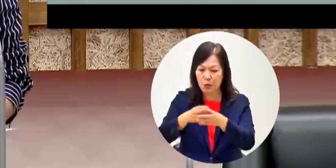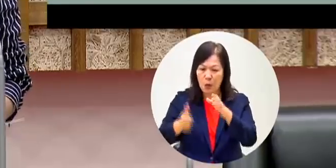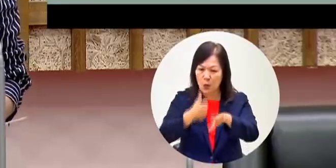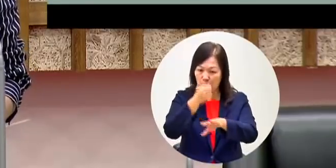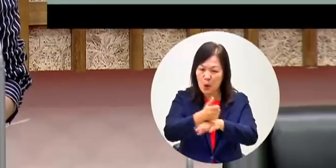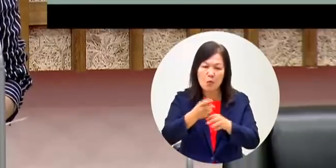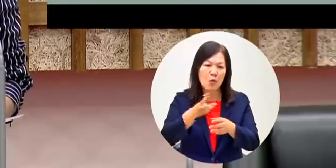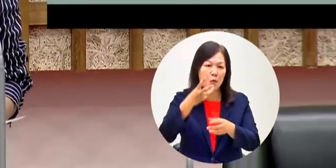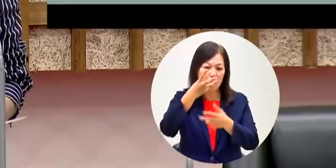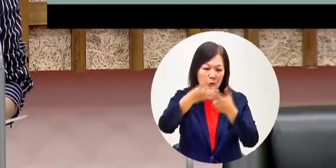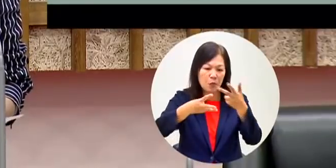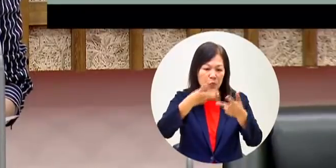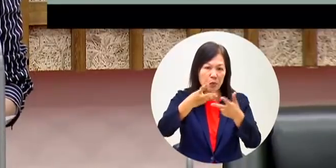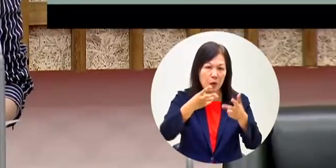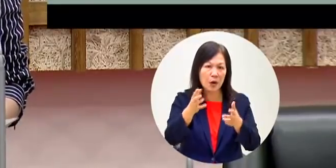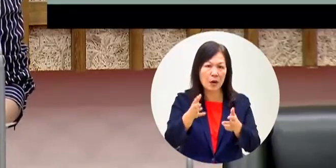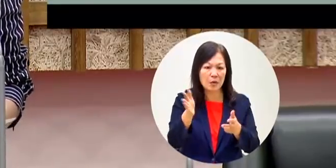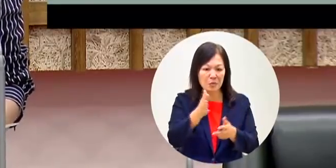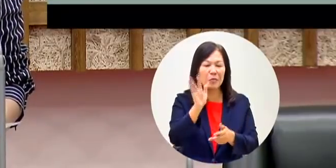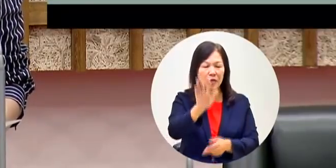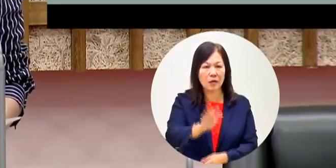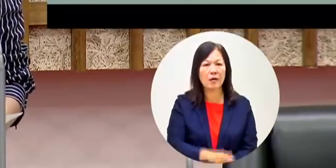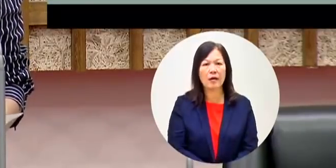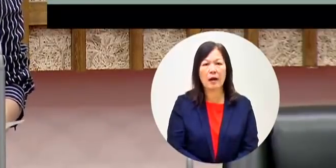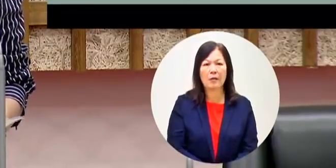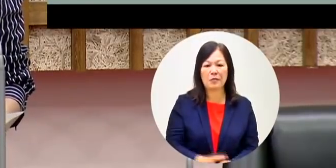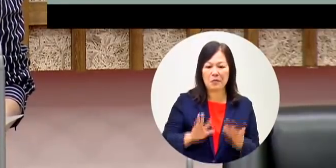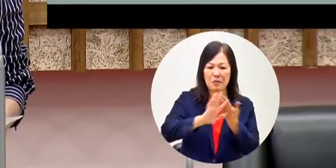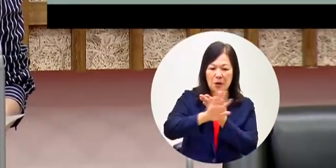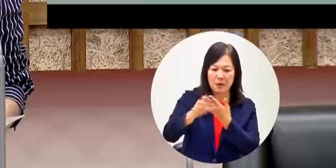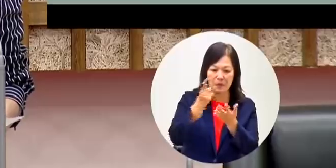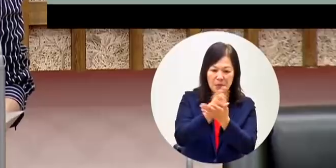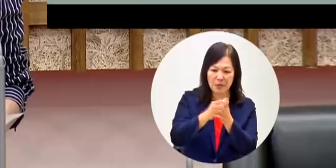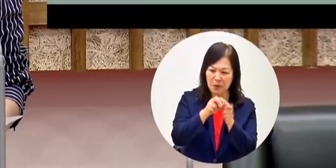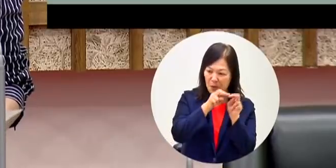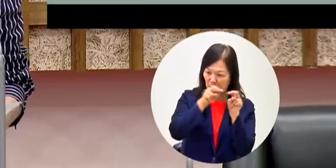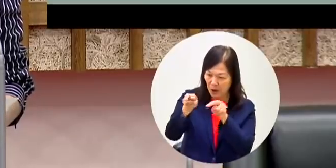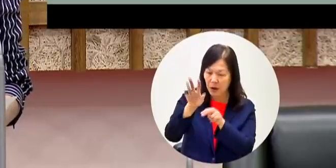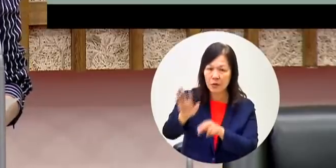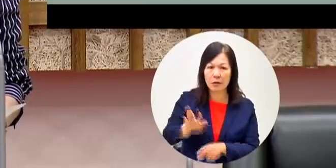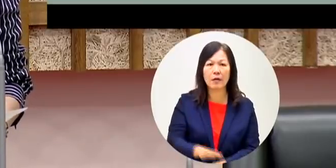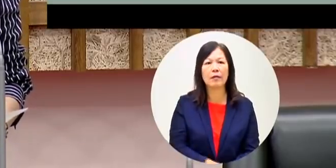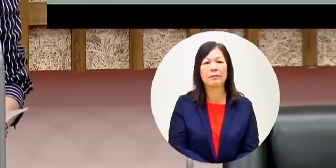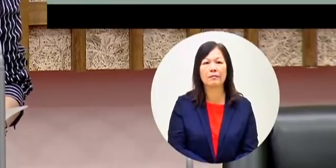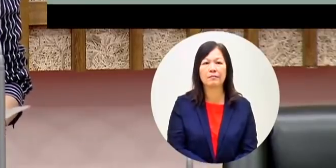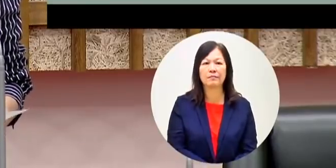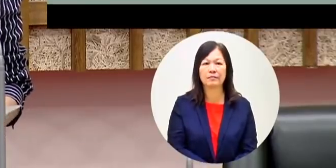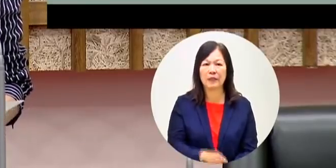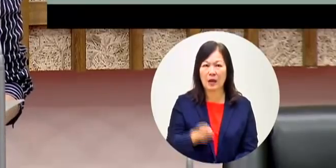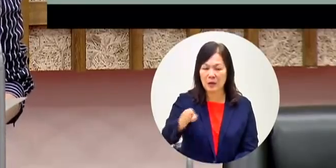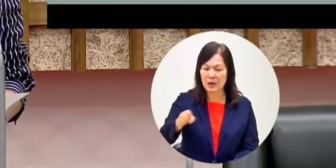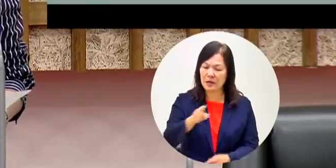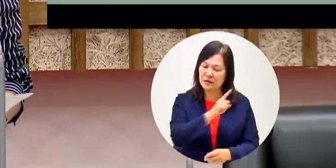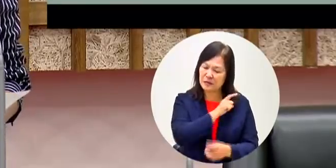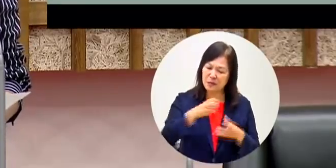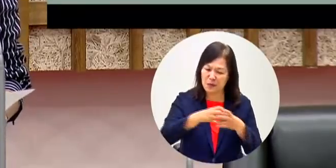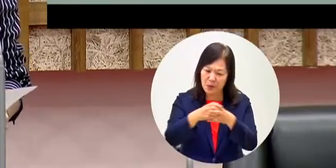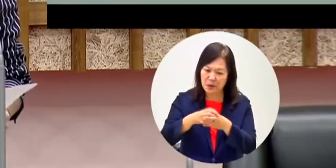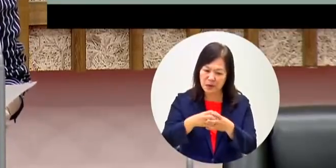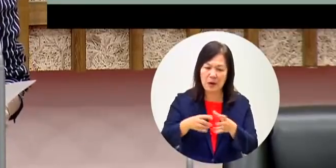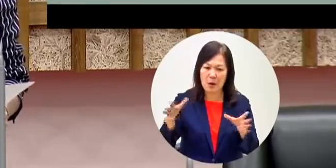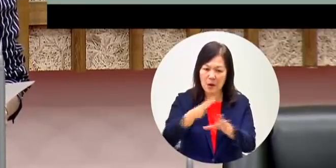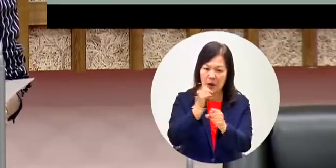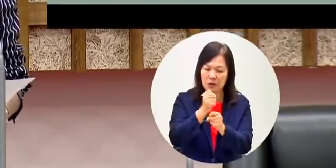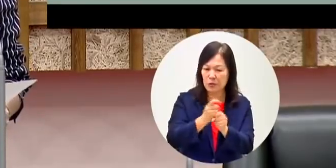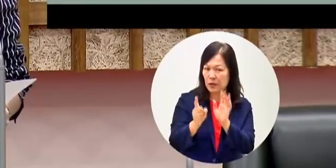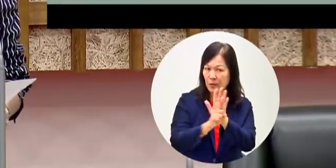我想呢，外界呢其实都非常的关注您以及您的团队合作的一个表现哈。那当然要